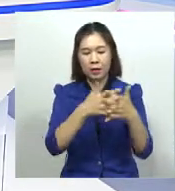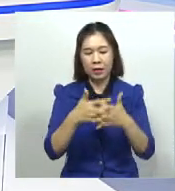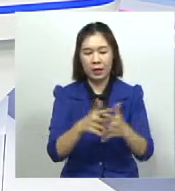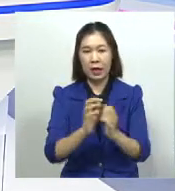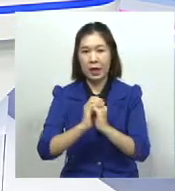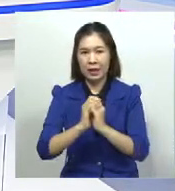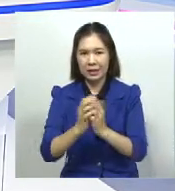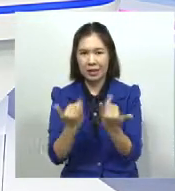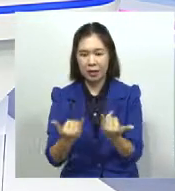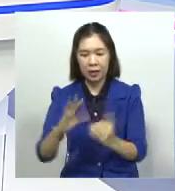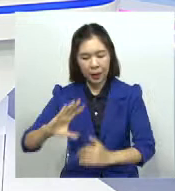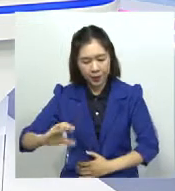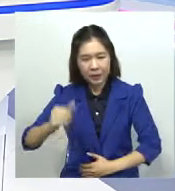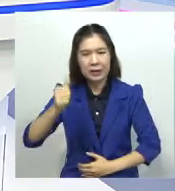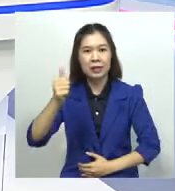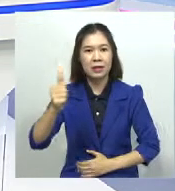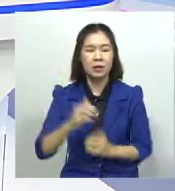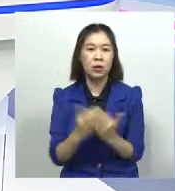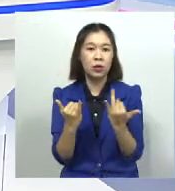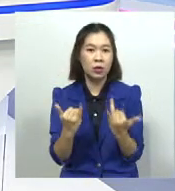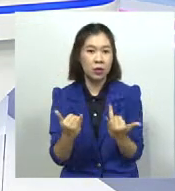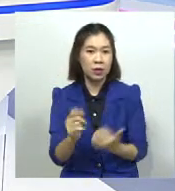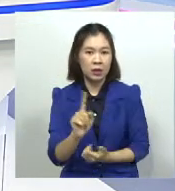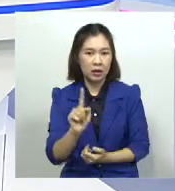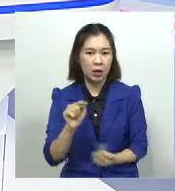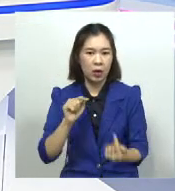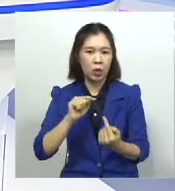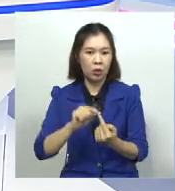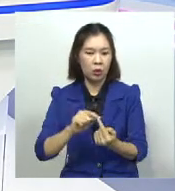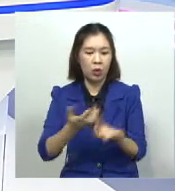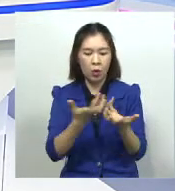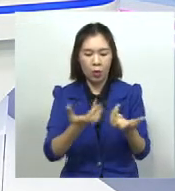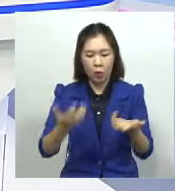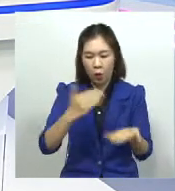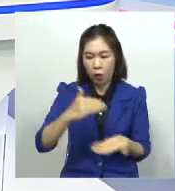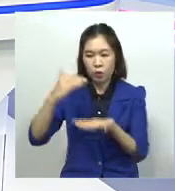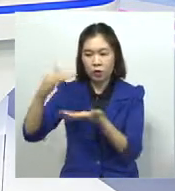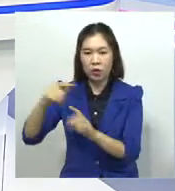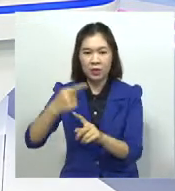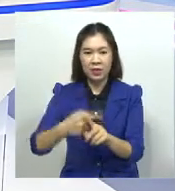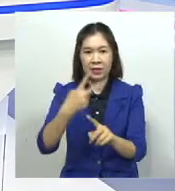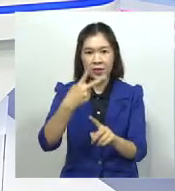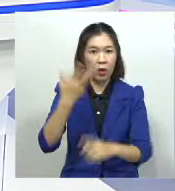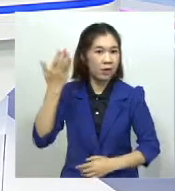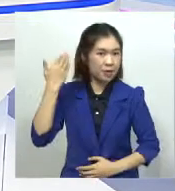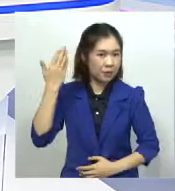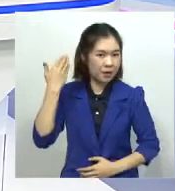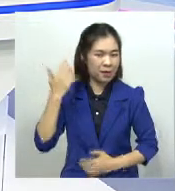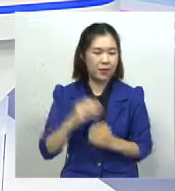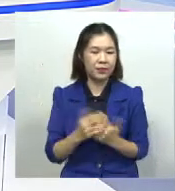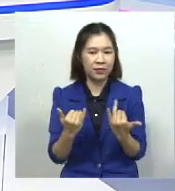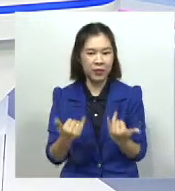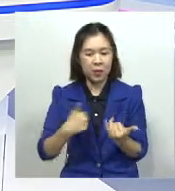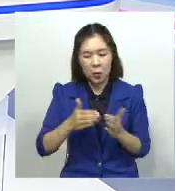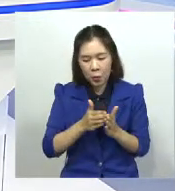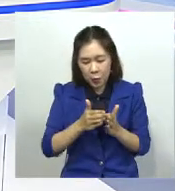ฐถือว่าคลี่คลายในทิศทางที่ดีขึ้นก็เริ่มส่งผลให้เรื่องของภาคการส่งออกของไทยในเดือนกุมภาพันธ์ที่ผ่านมาเริ่มกลับมา